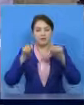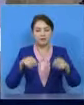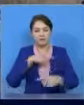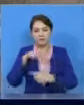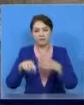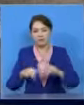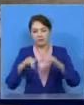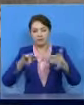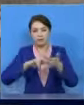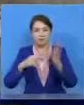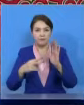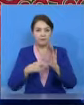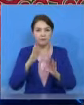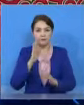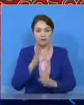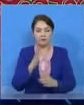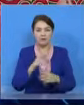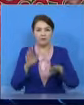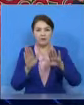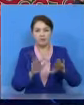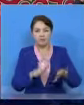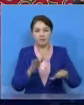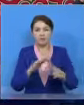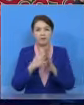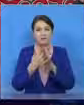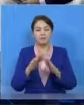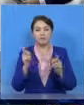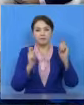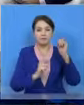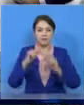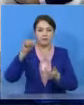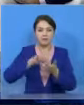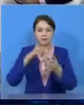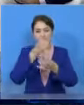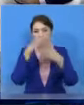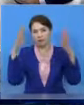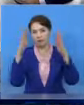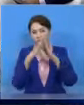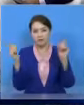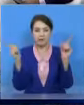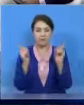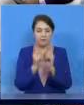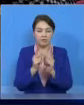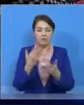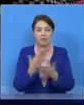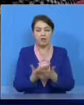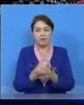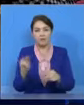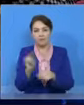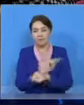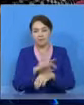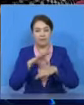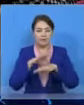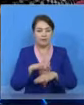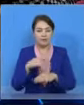бизнесін кеңейтуді жоспарлап отыр. Кейін абаттандырылған ауыл форумына қатысушылар мәдениет үйінде бас қосты. Мұнда да жөндеу